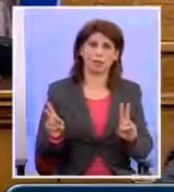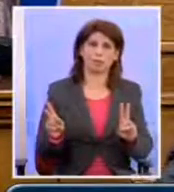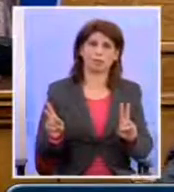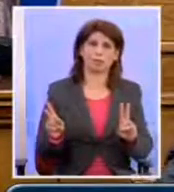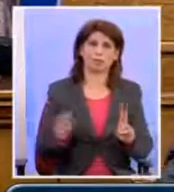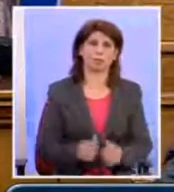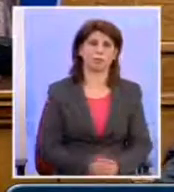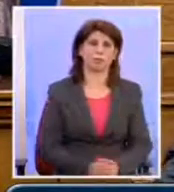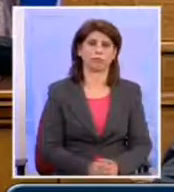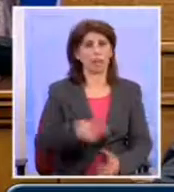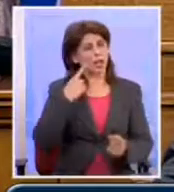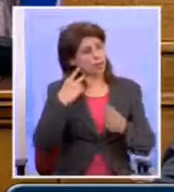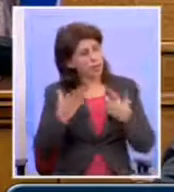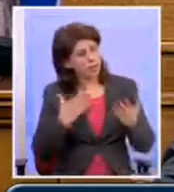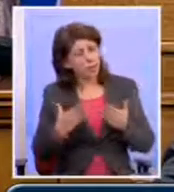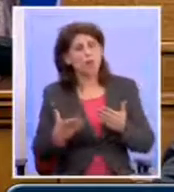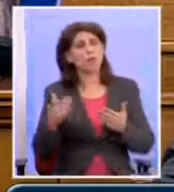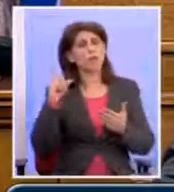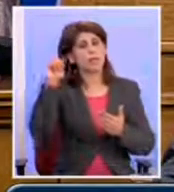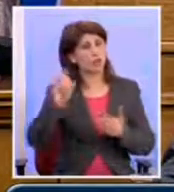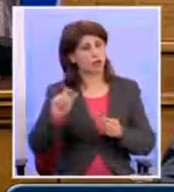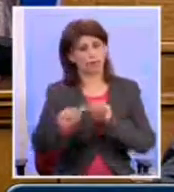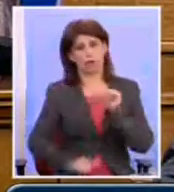πλέον να το κατανοούμε και ίσως να το